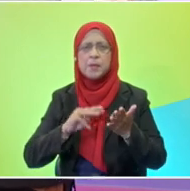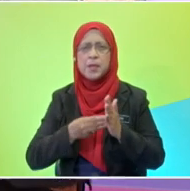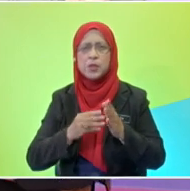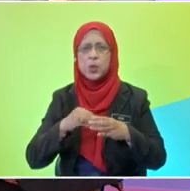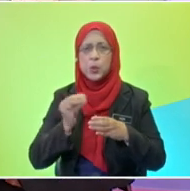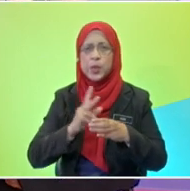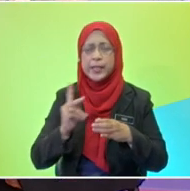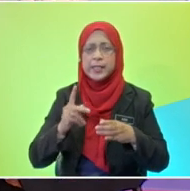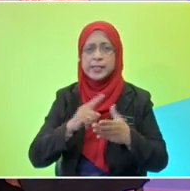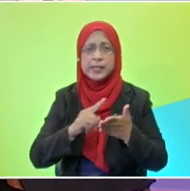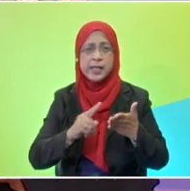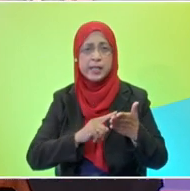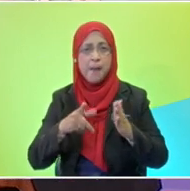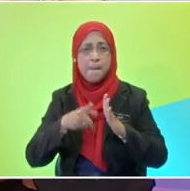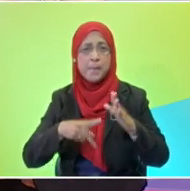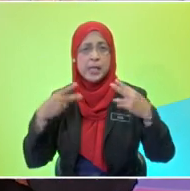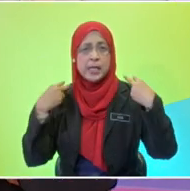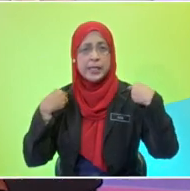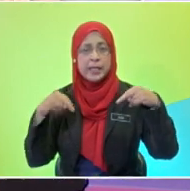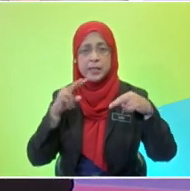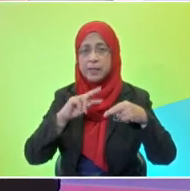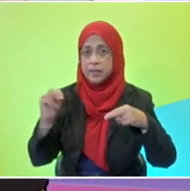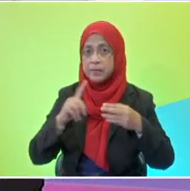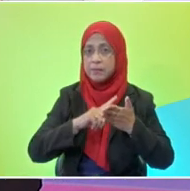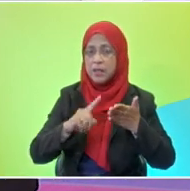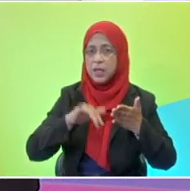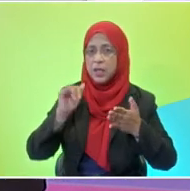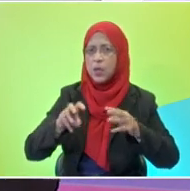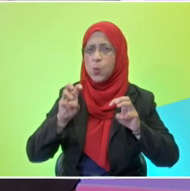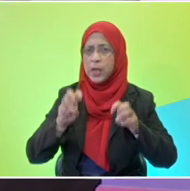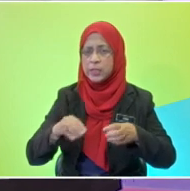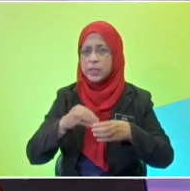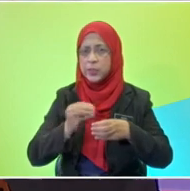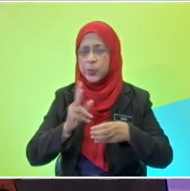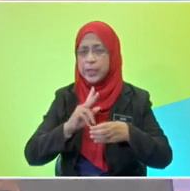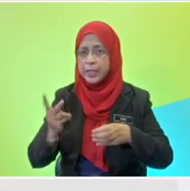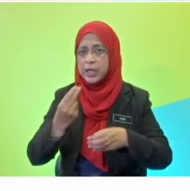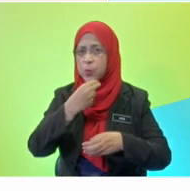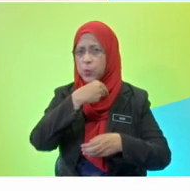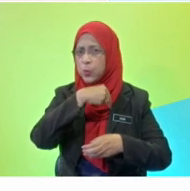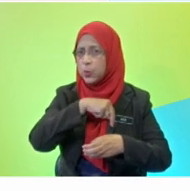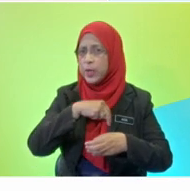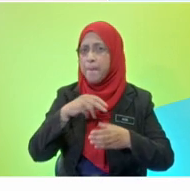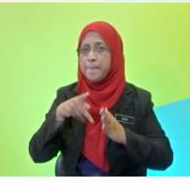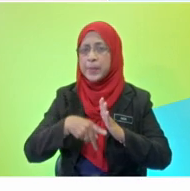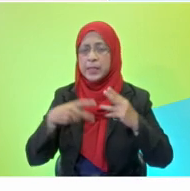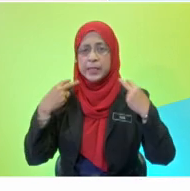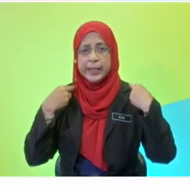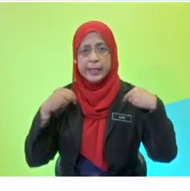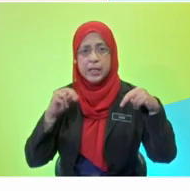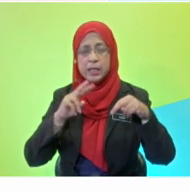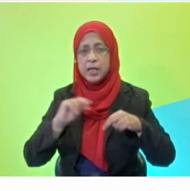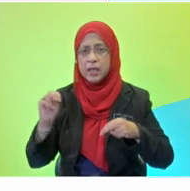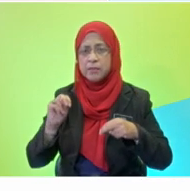zakat perniagaan yaitu zakat yang wajib dikeluarkan hasil daripada perniagaan sama ada